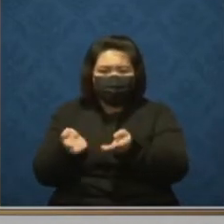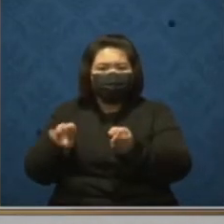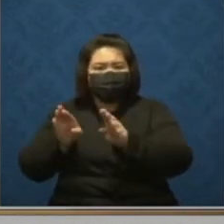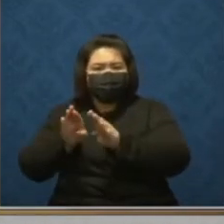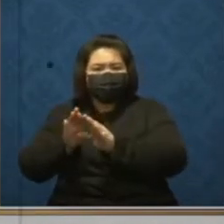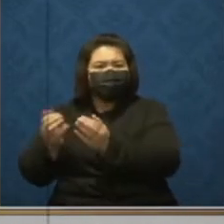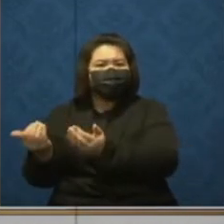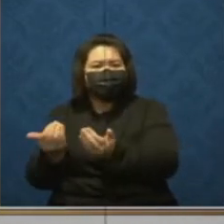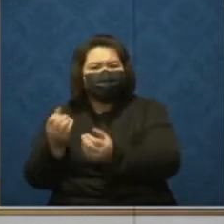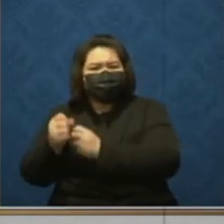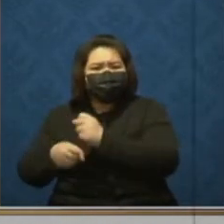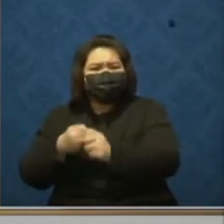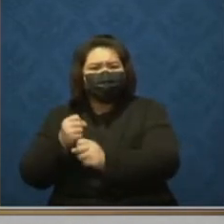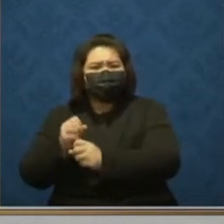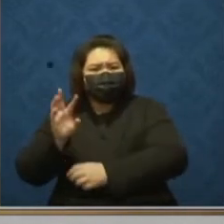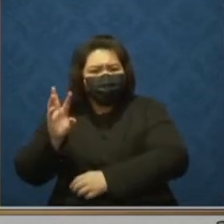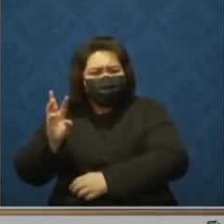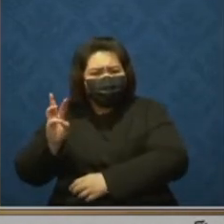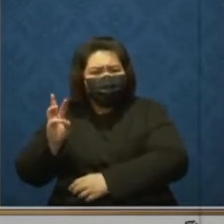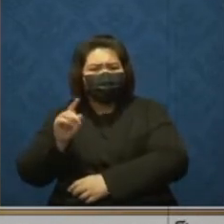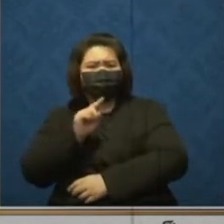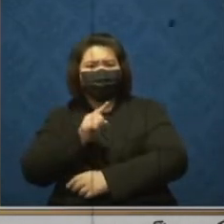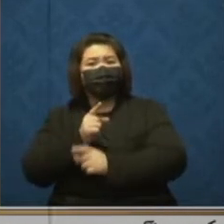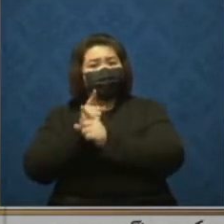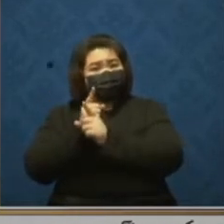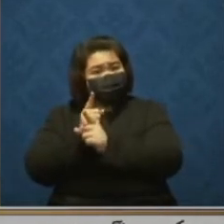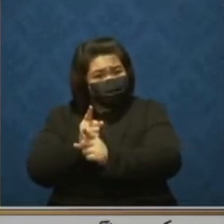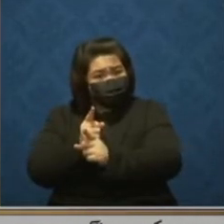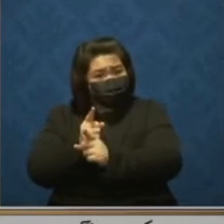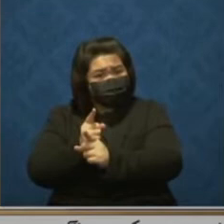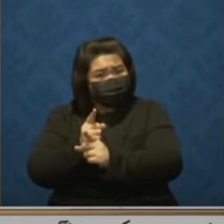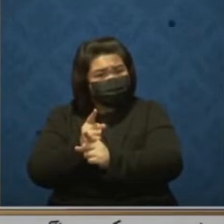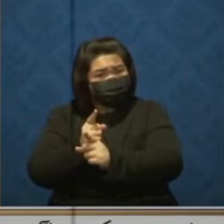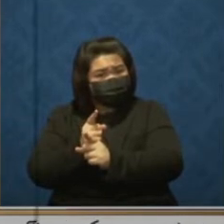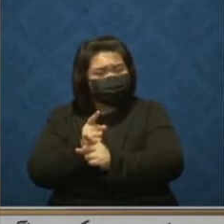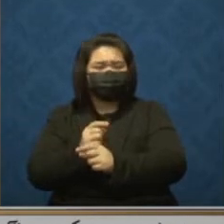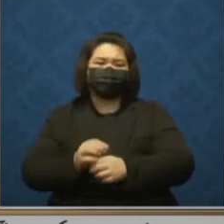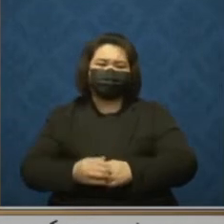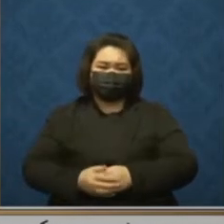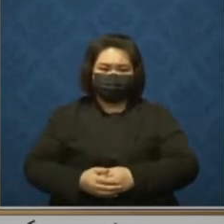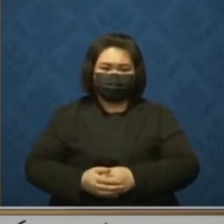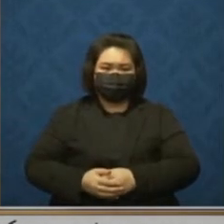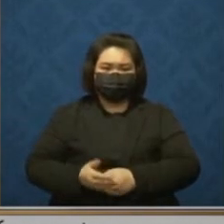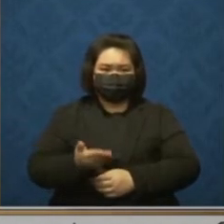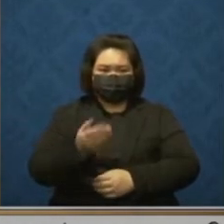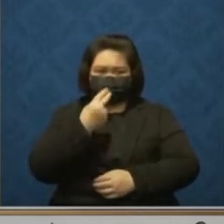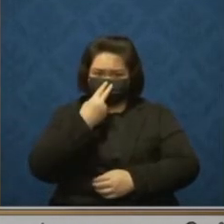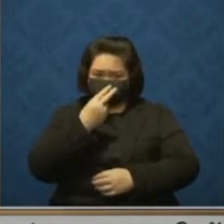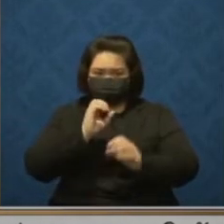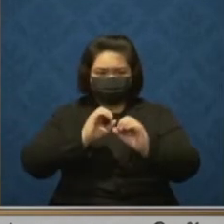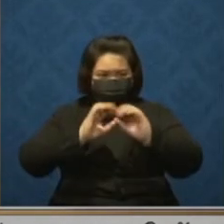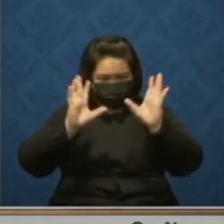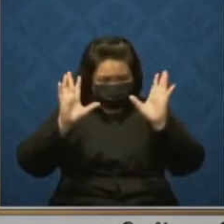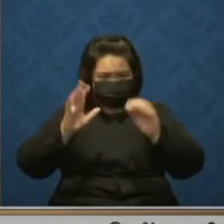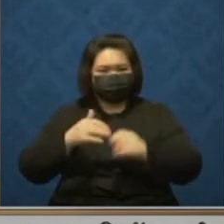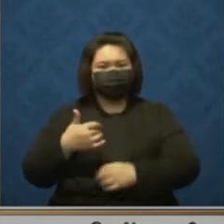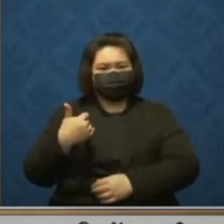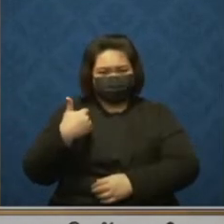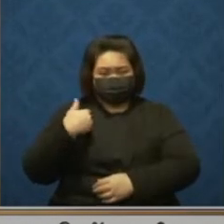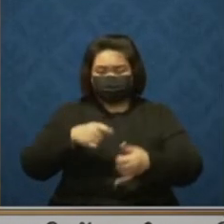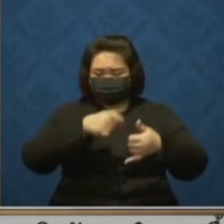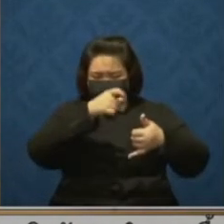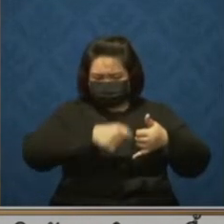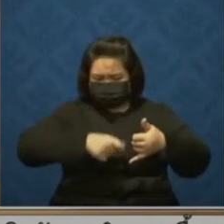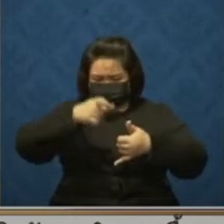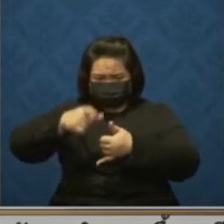กระทั่งลูกสาวที่อายุ 6ขวบไปขนาดนั้นถัดไปครับเห็นชัดว่ามีการใช้ทรัพยากรนะ